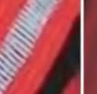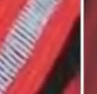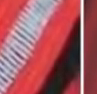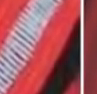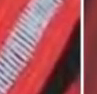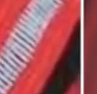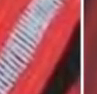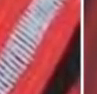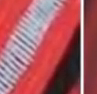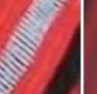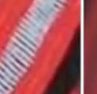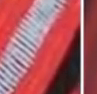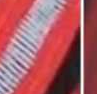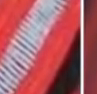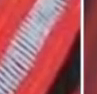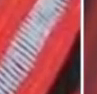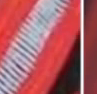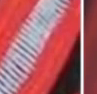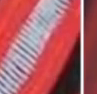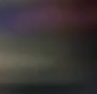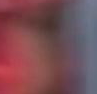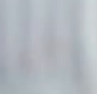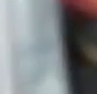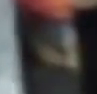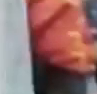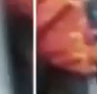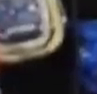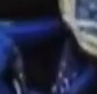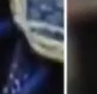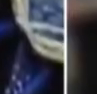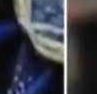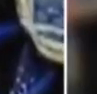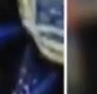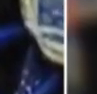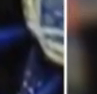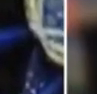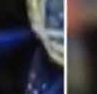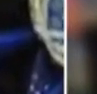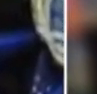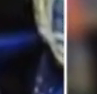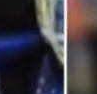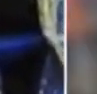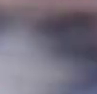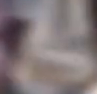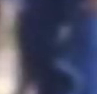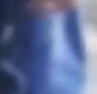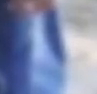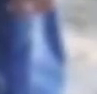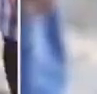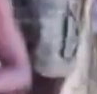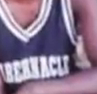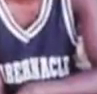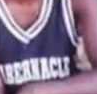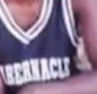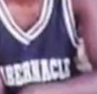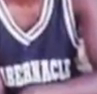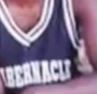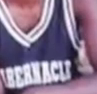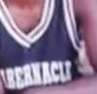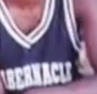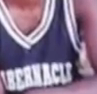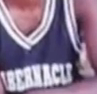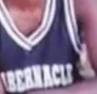sa New Life Technological University sa Cebu. Isa siya sa mga tribal leader ng mga Lumad at sa huling 25 taon